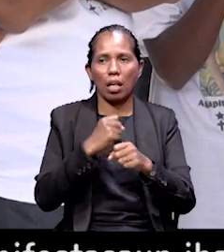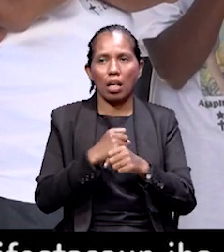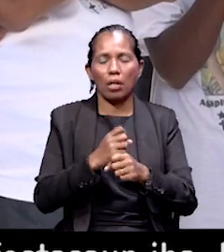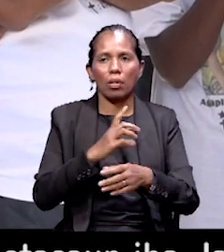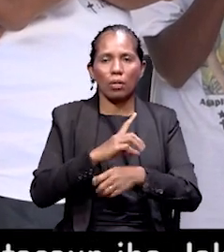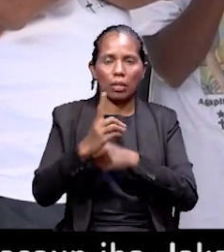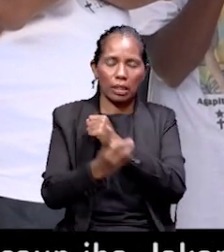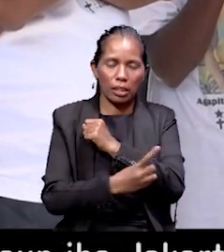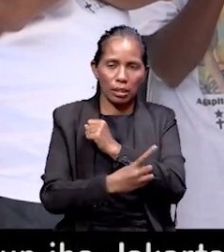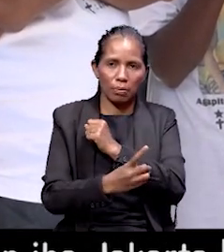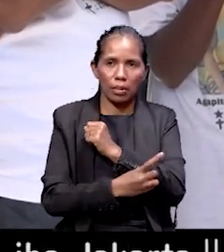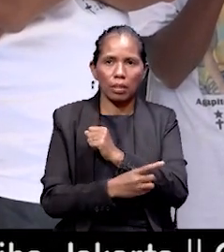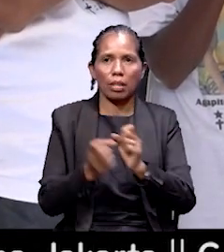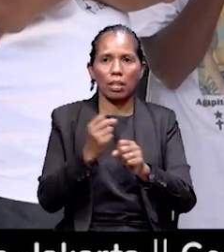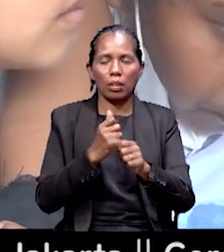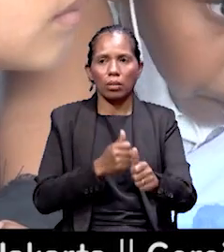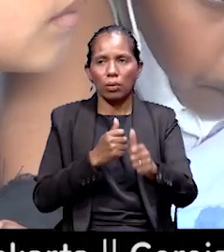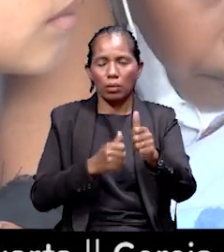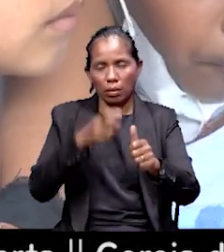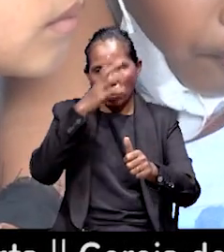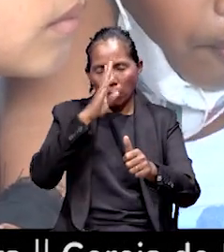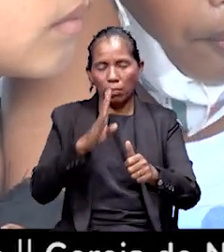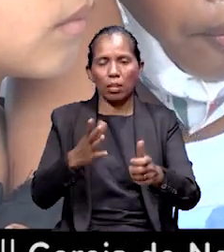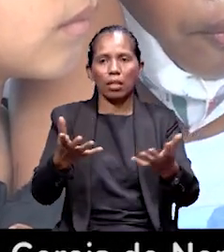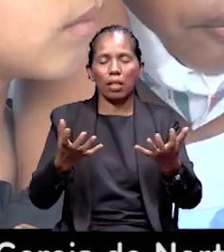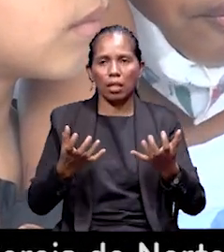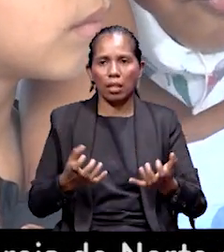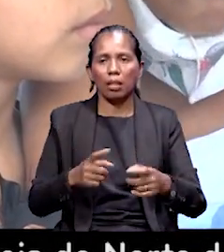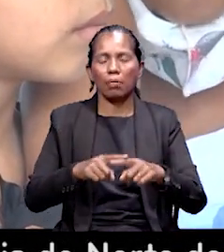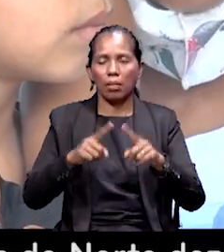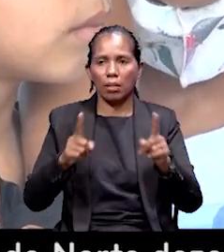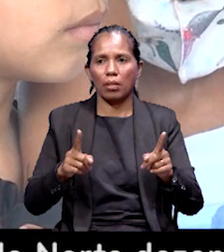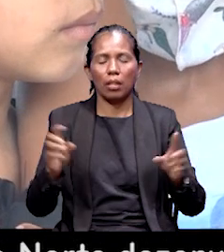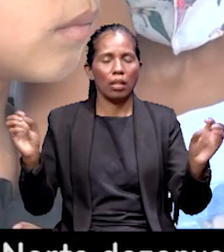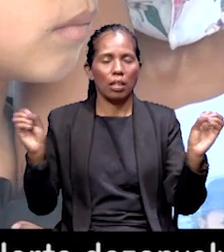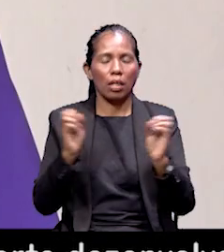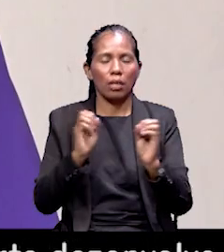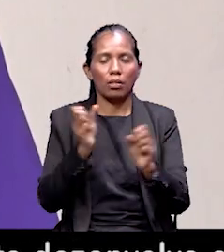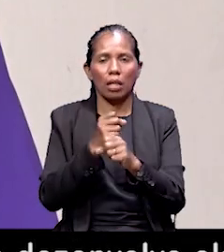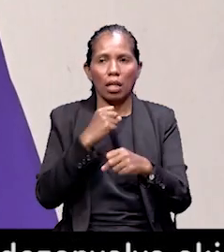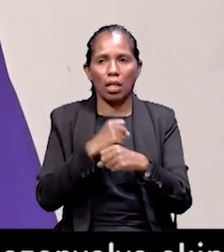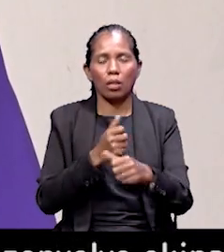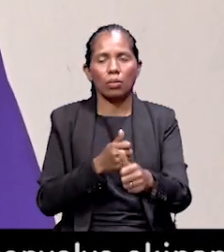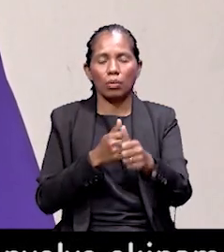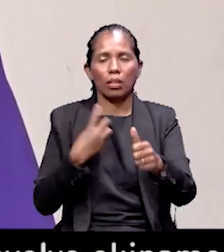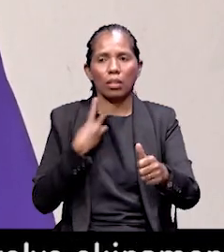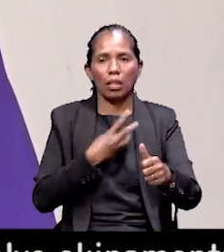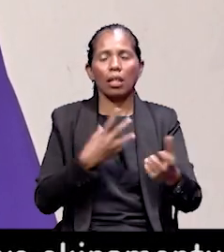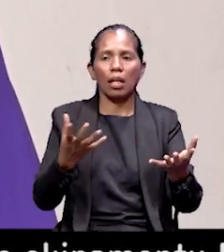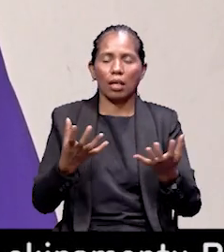disiplina. Halau ho di tuir maromak nini hakaran. Maibe la os halau tuir ita nini hakaran.